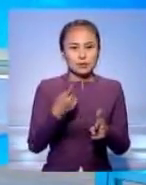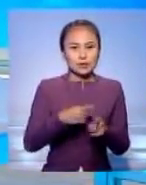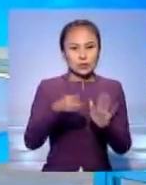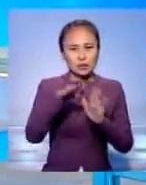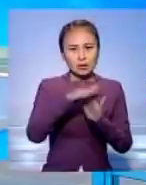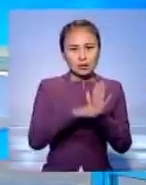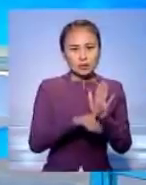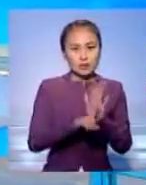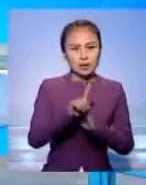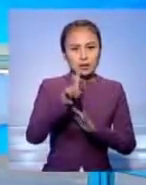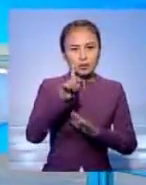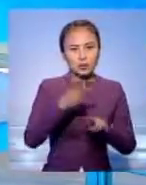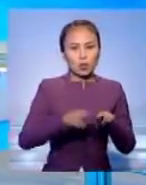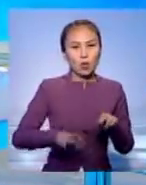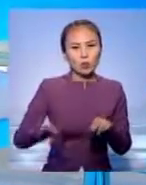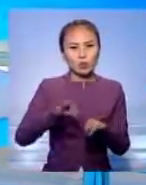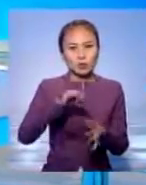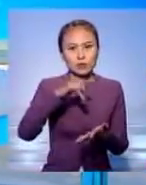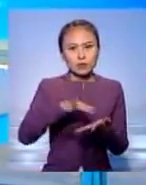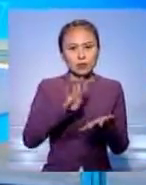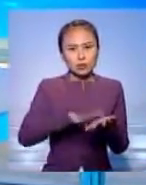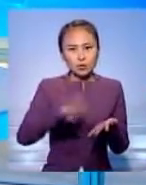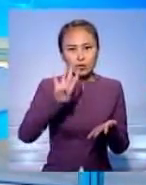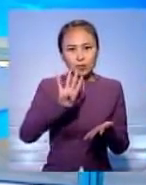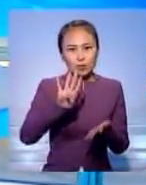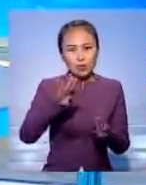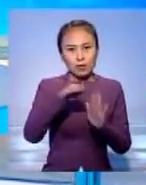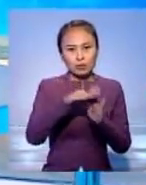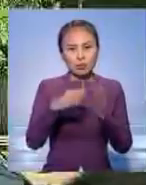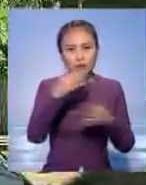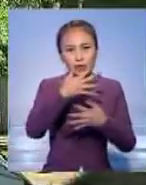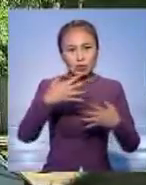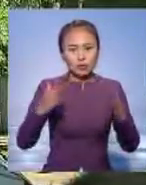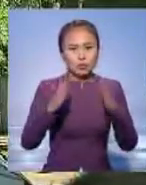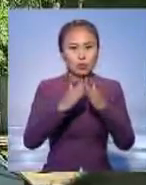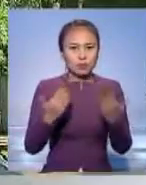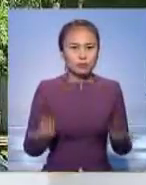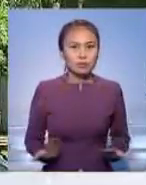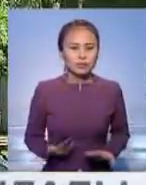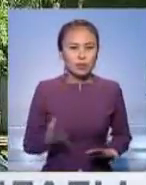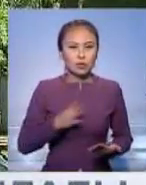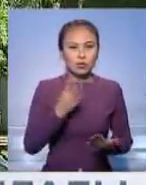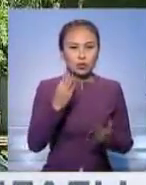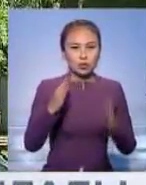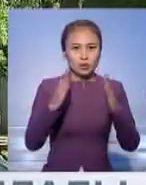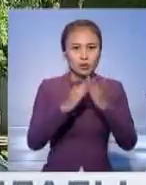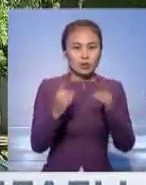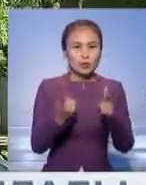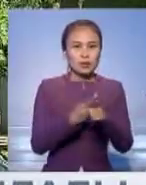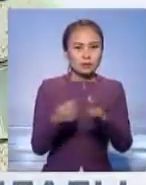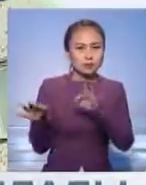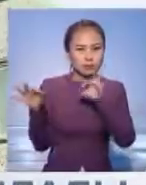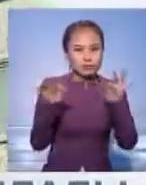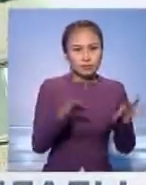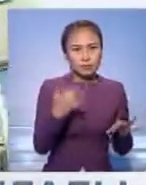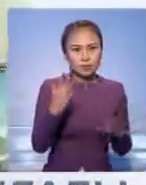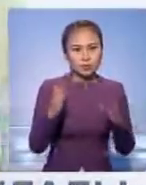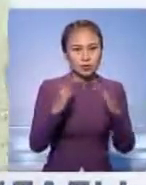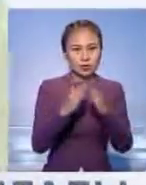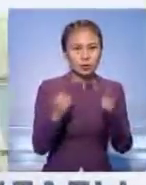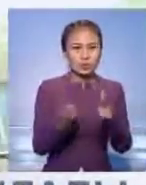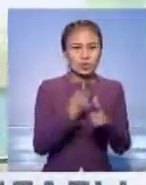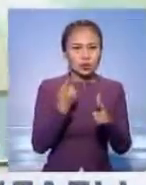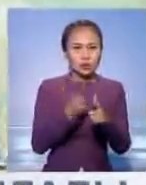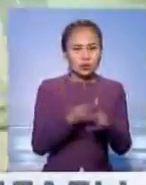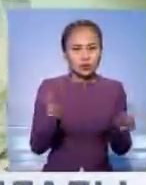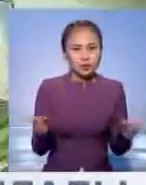келеді. Бағдарлама басталғалы бері облыс орталығында 94 көп қабатты тұрғын үй жөнделген. Биыл да 4 үйдің жедел сатысын жаңартып, 5 үйдің